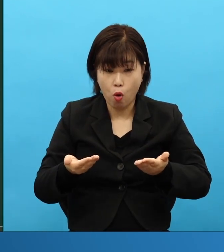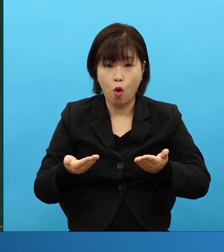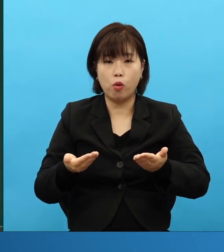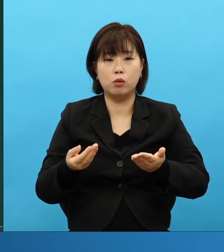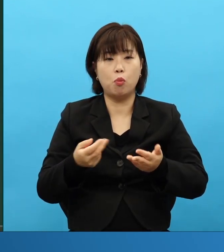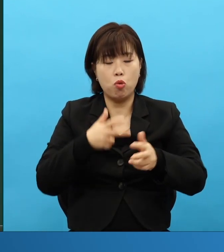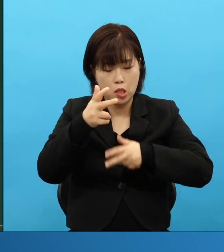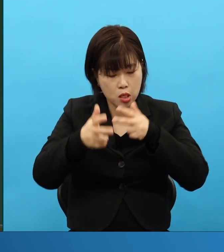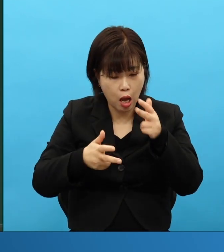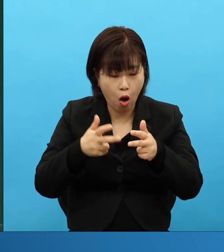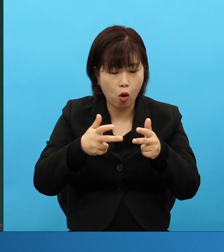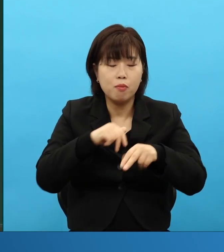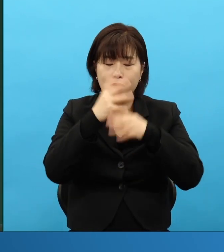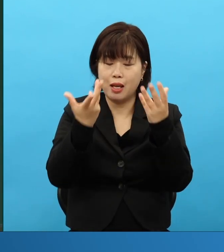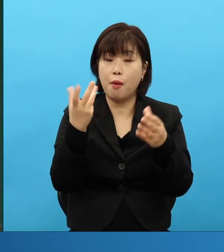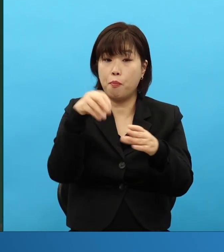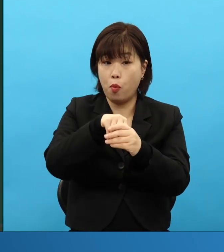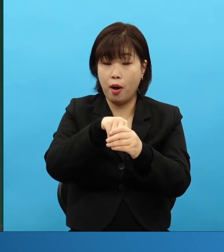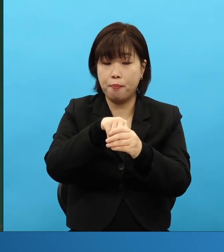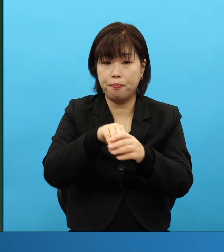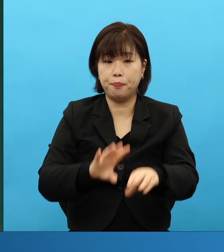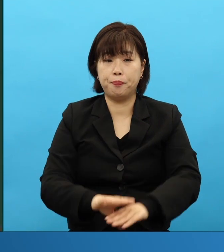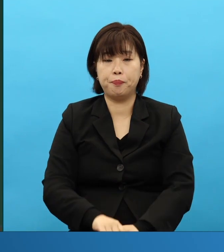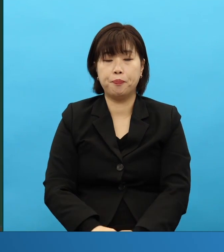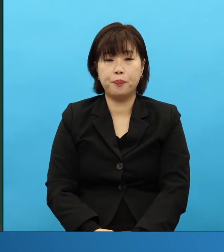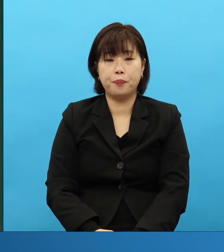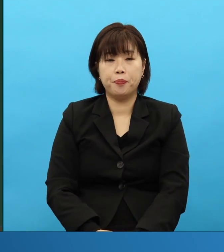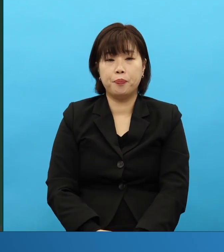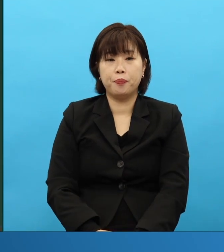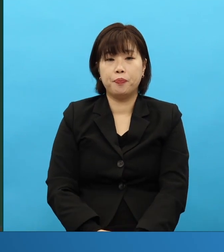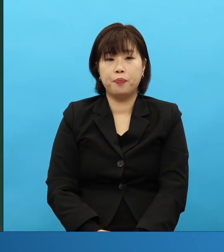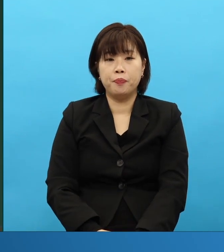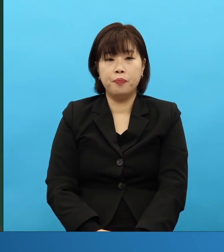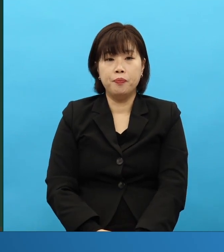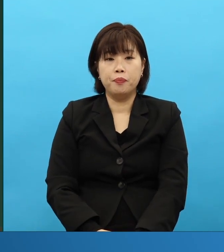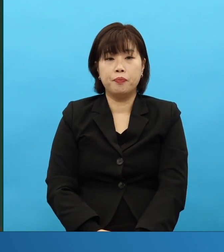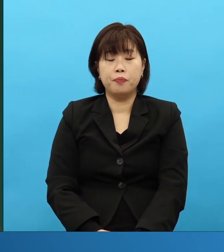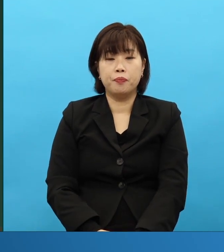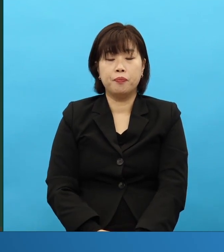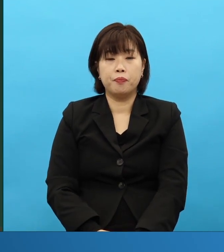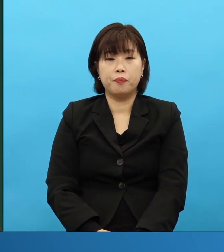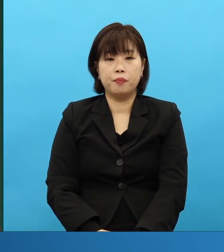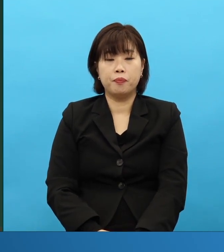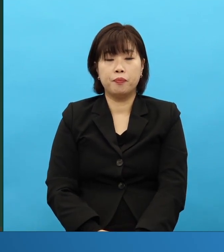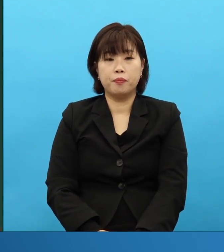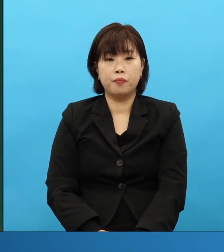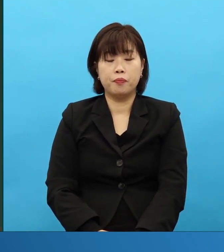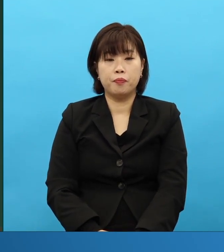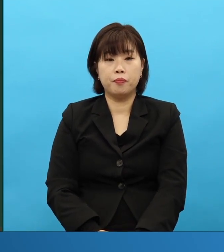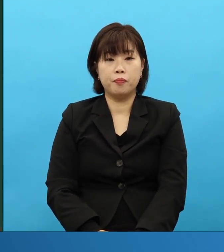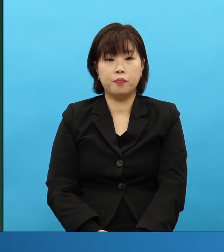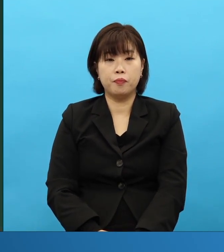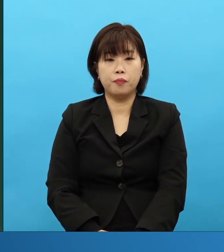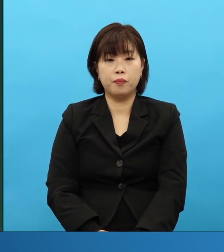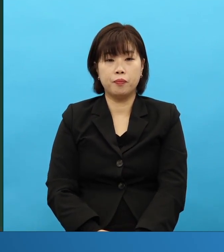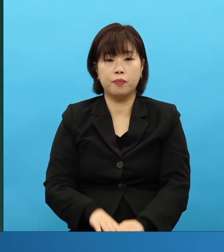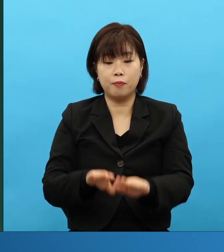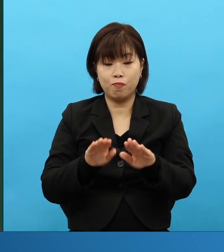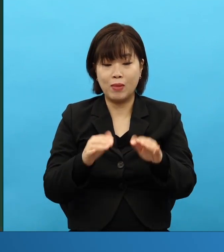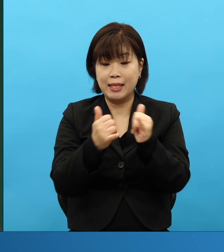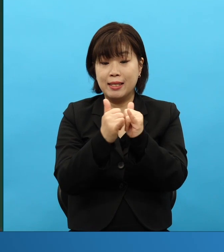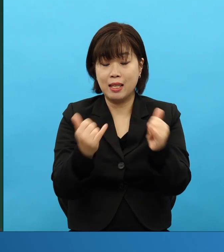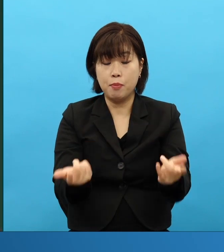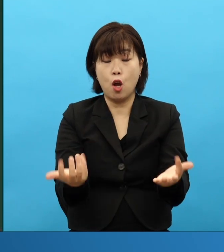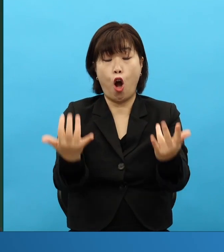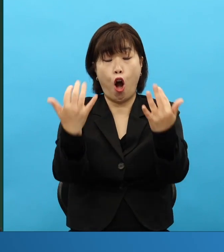만들어지는 게 뭡니까? And what is made as you connect this? 사람이 오도록 해야 될 거 You have to 아닙니까? make